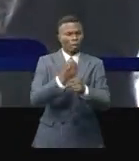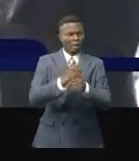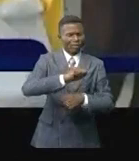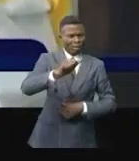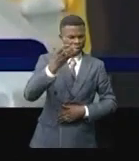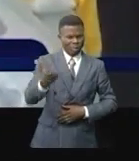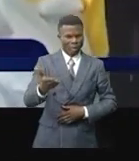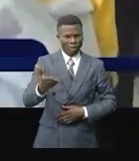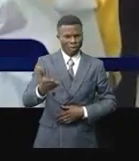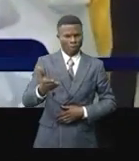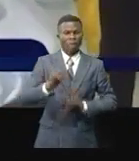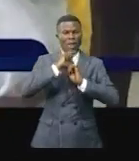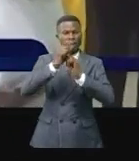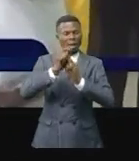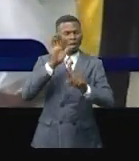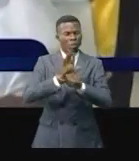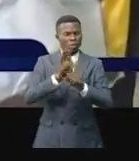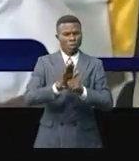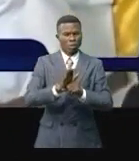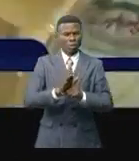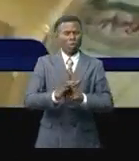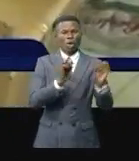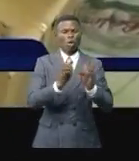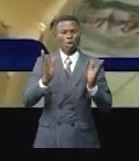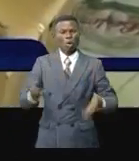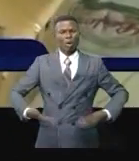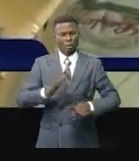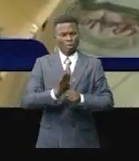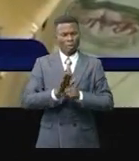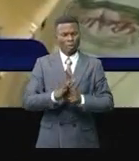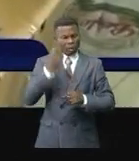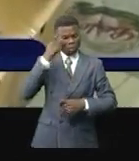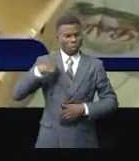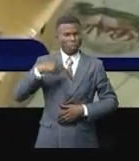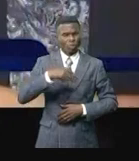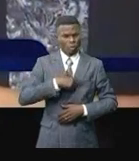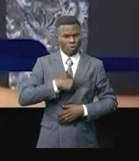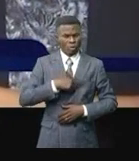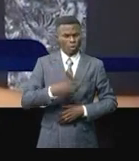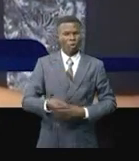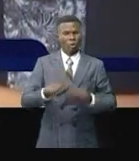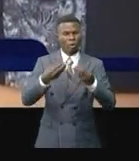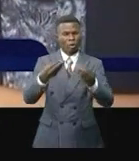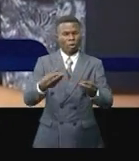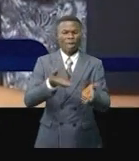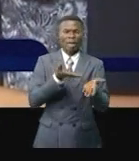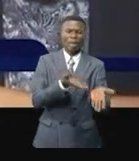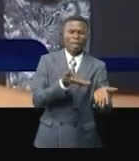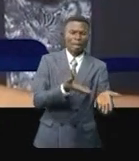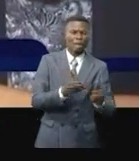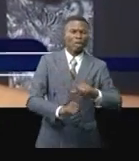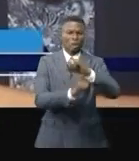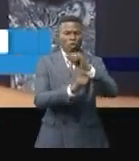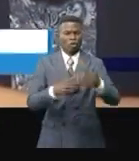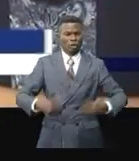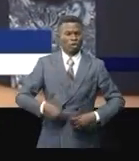l'entrepreneuriat. Geste vivement salué par les organisateurs. Une façon pour nous de vouloir aussi aider, soutenir cette jeune